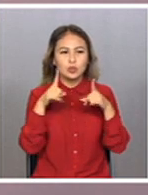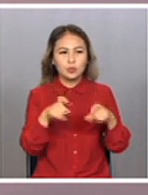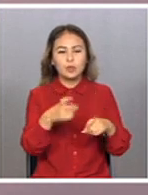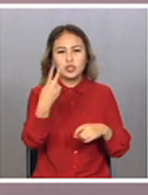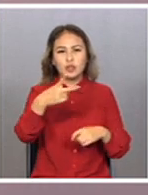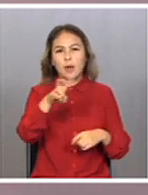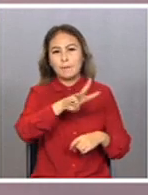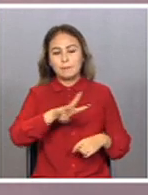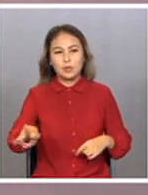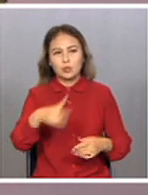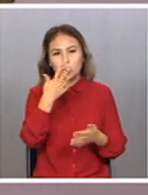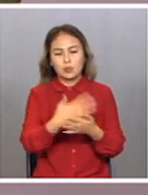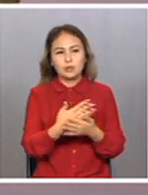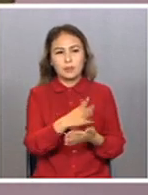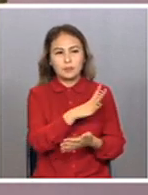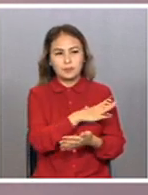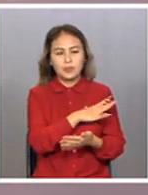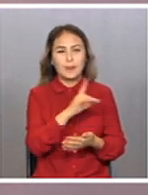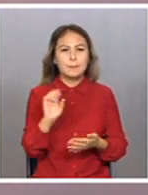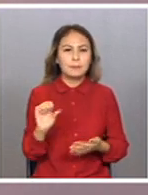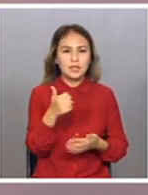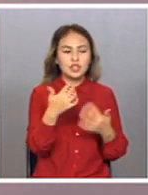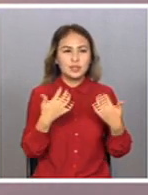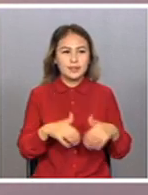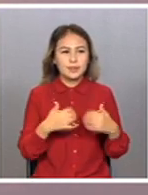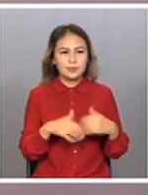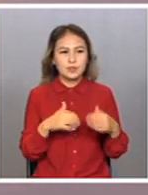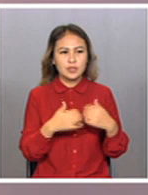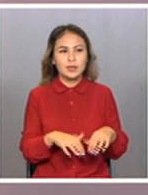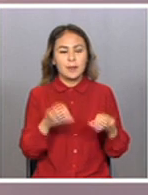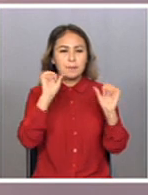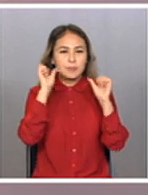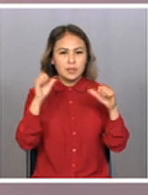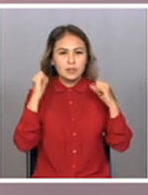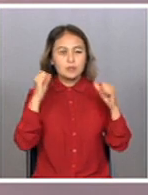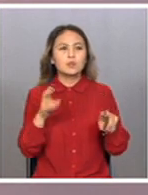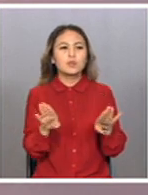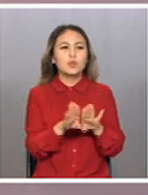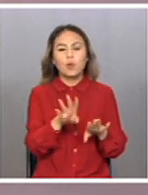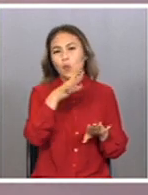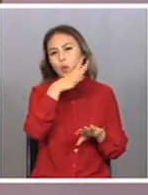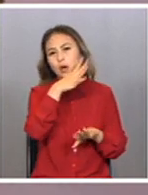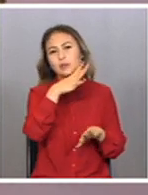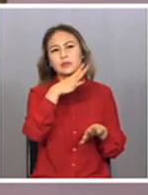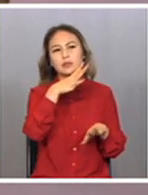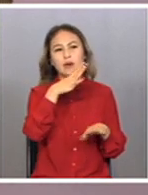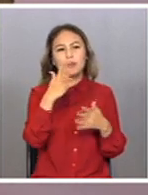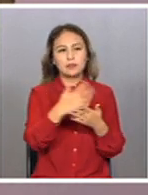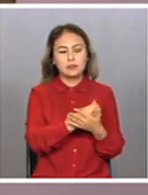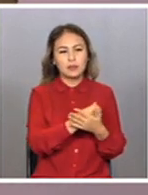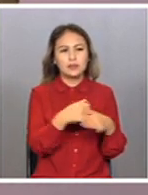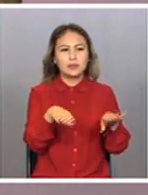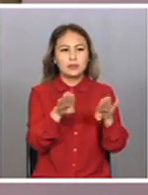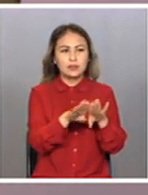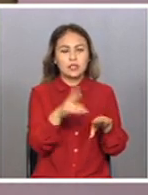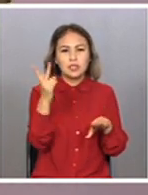минут жұмсаған екен. Бірінші есепте белгісіз болып тұрған уақытты анықтадық. Енді